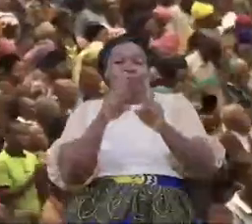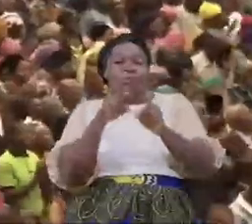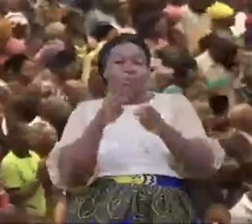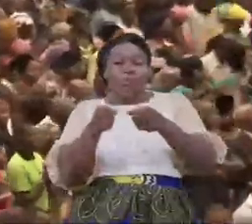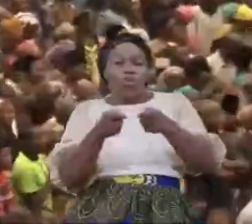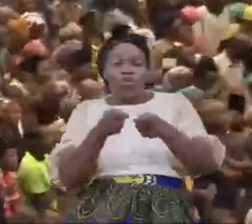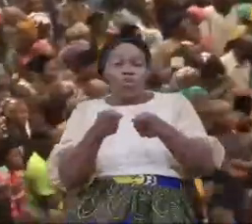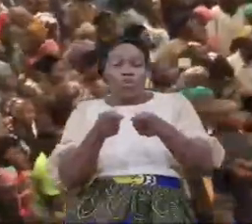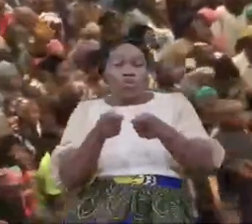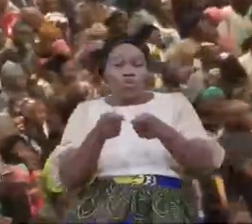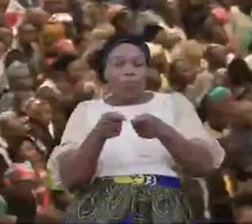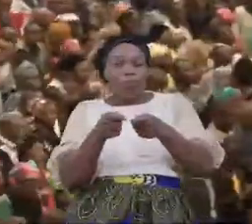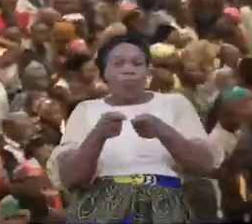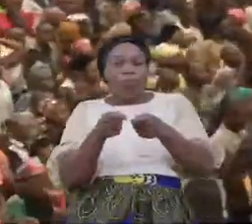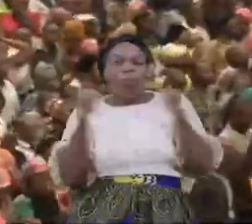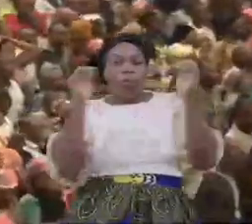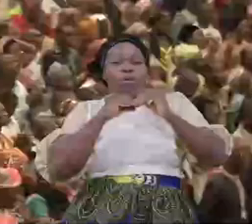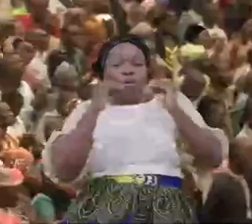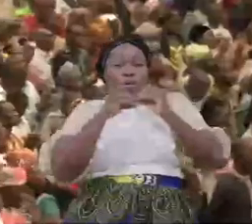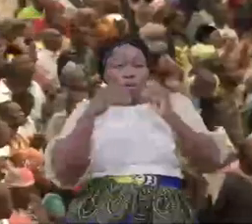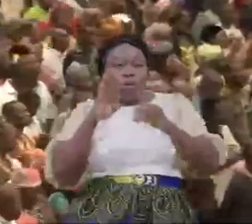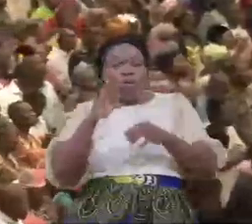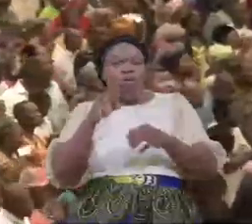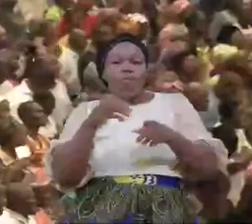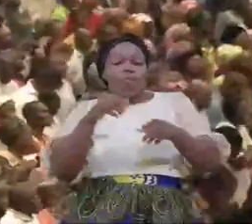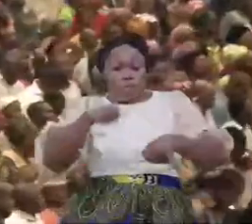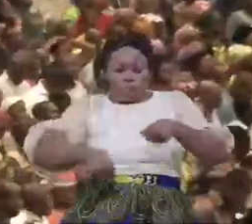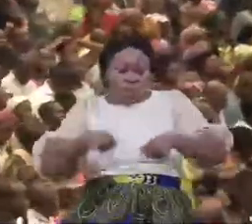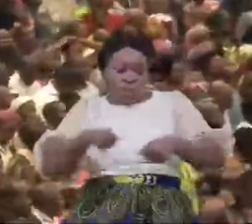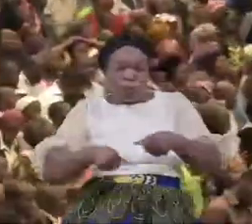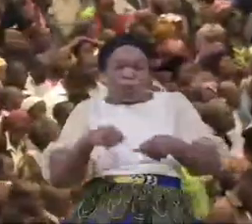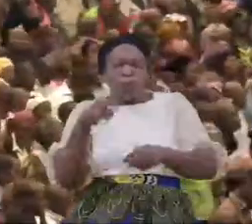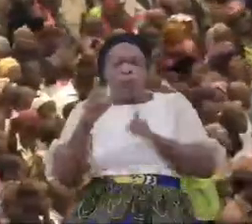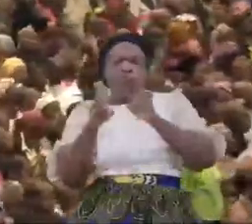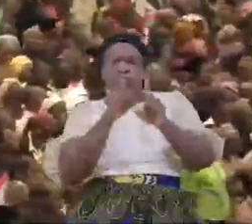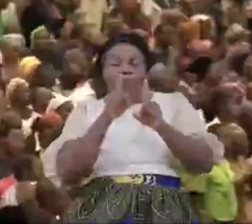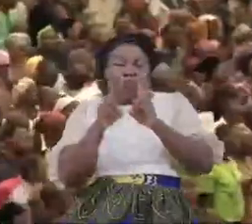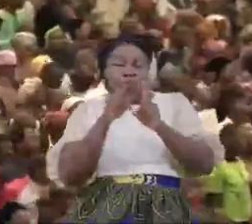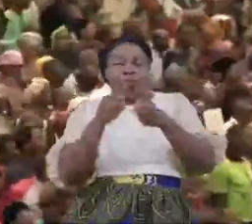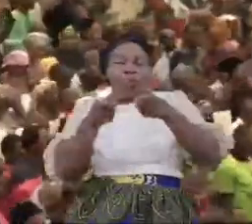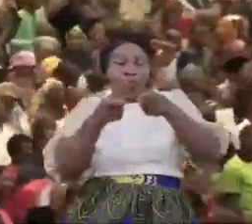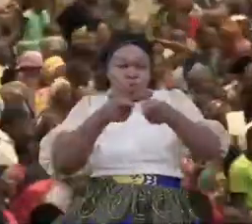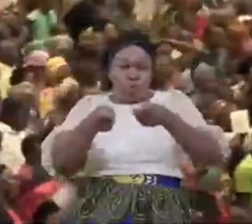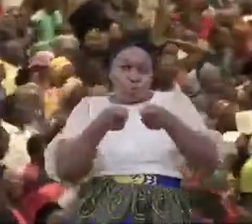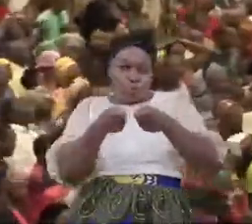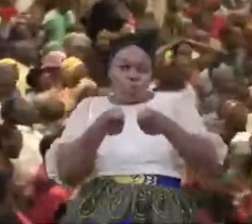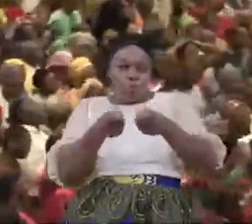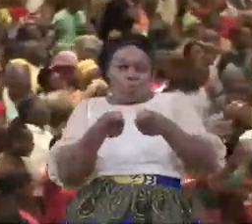Le contrôle de la parole, ne dites rien de douteux. Contrôlez votre parole. Ne dites